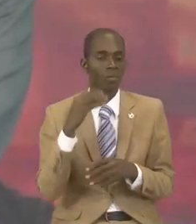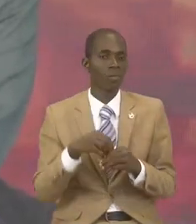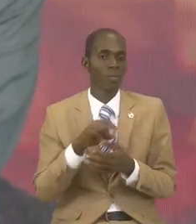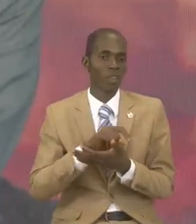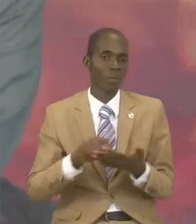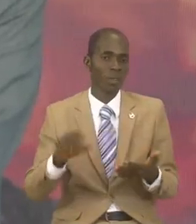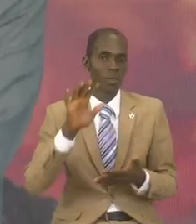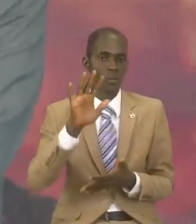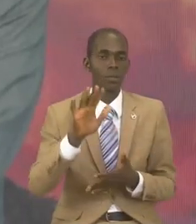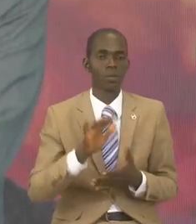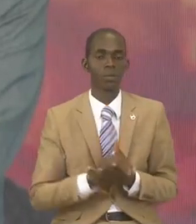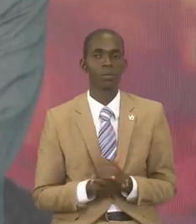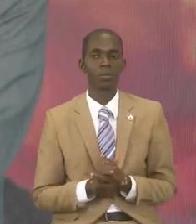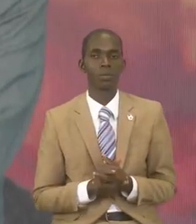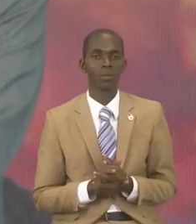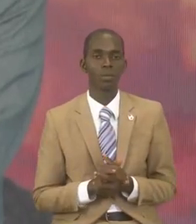Verset 5.